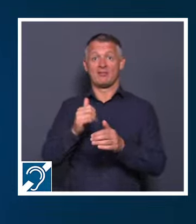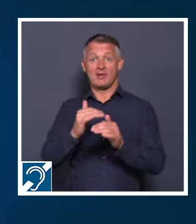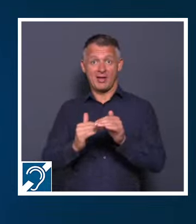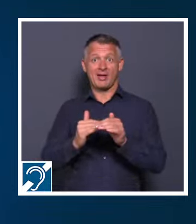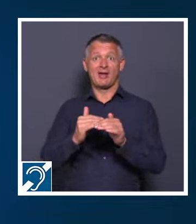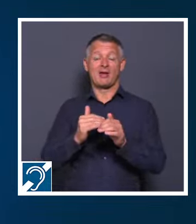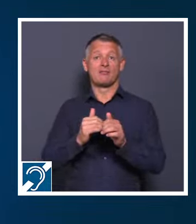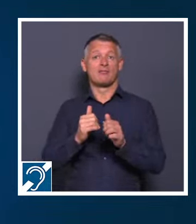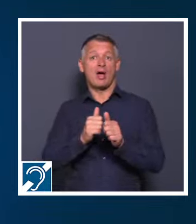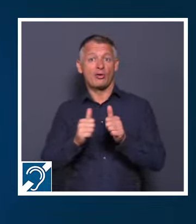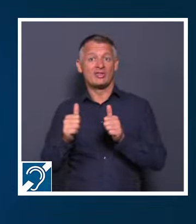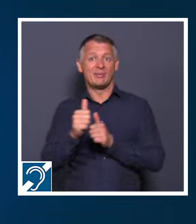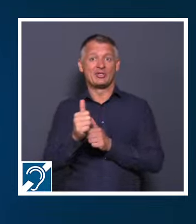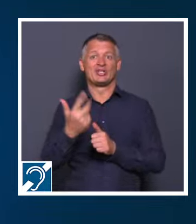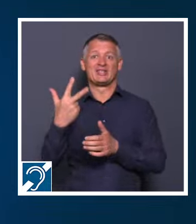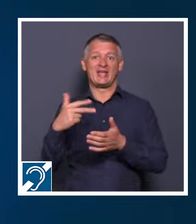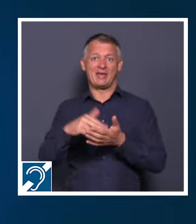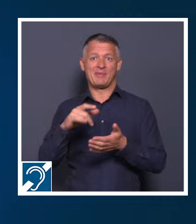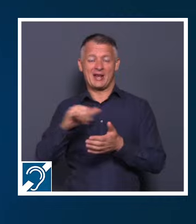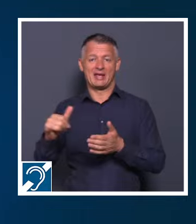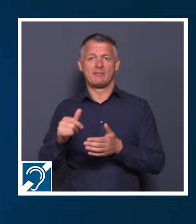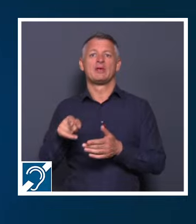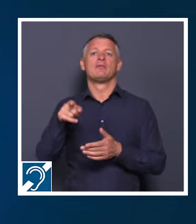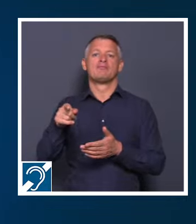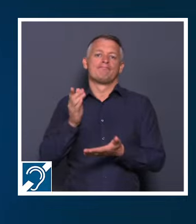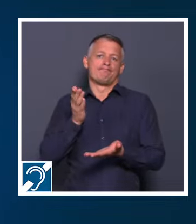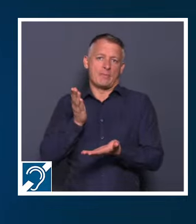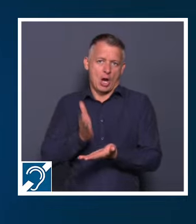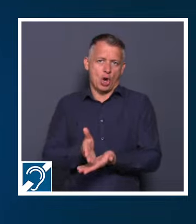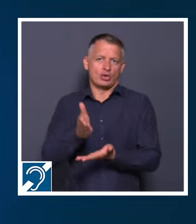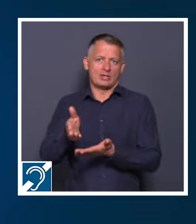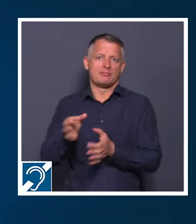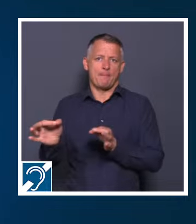de 3.000 de lei. Drept urmare, s-a venit cu o măsură,